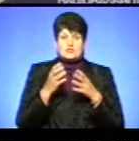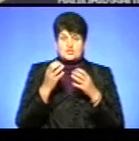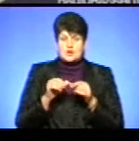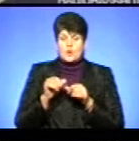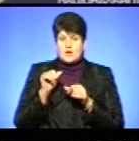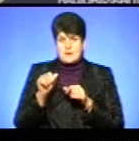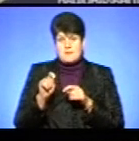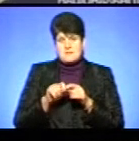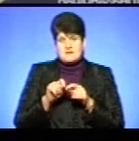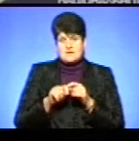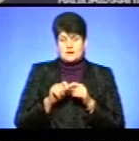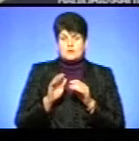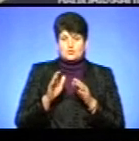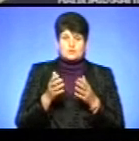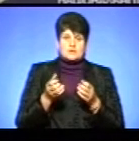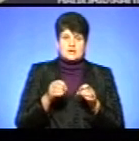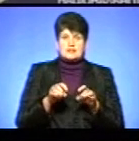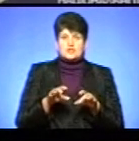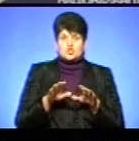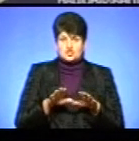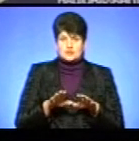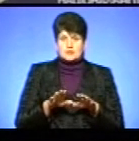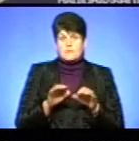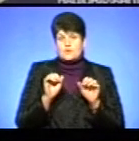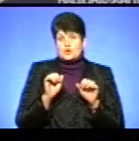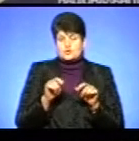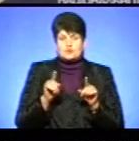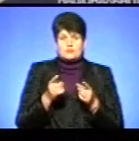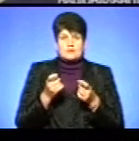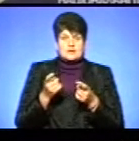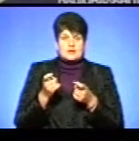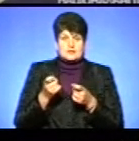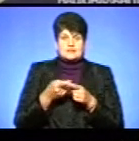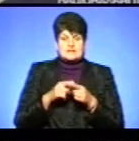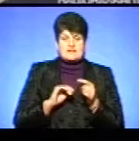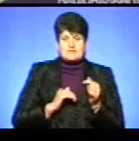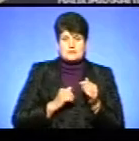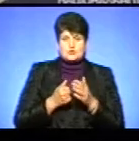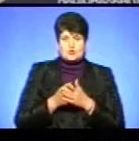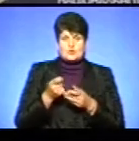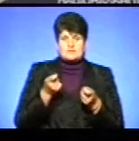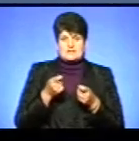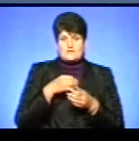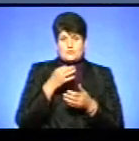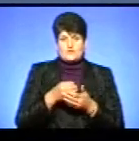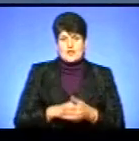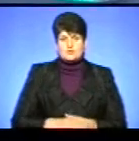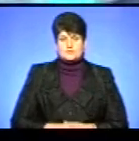окрема перевірка і буде прийнято рішення, можливо, щодо притягнення цієї агрофірми до адміністративної